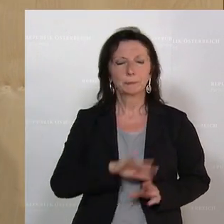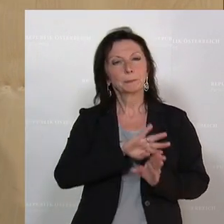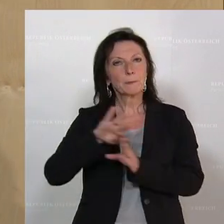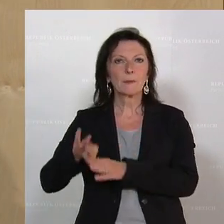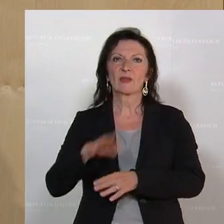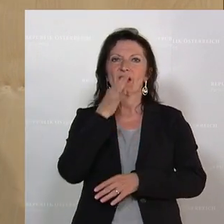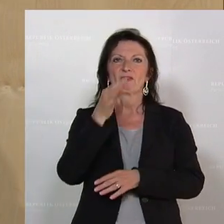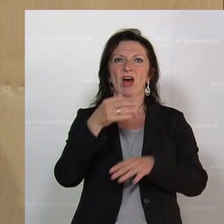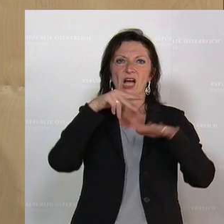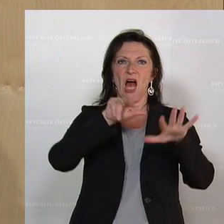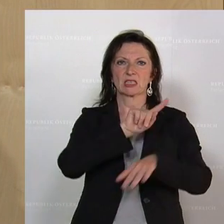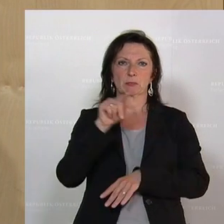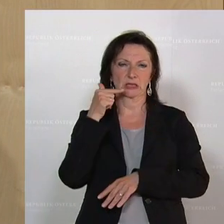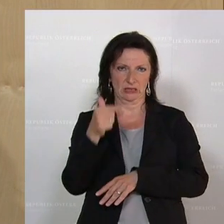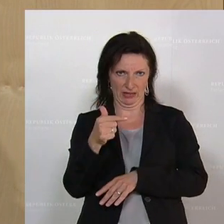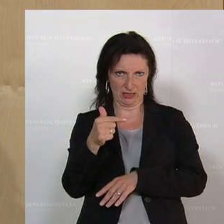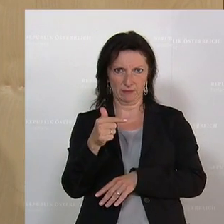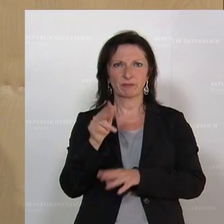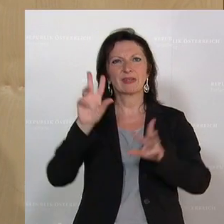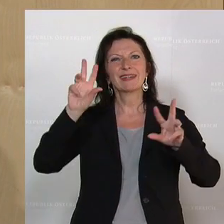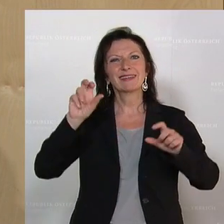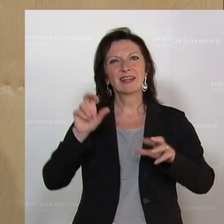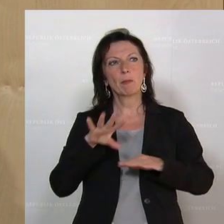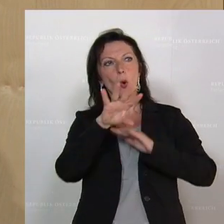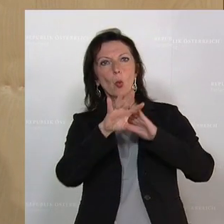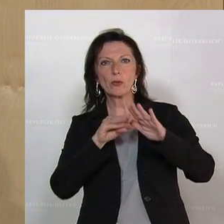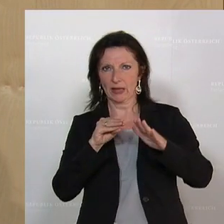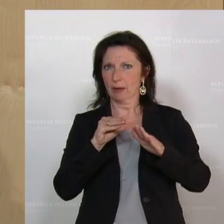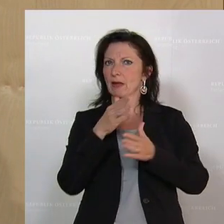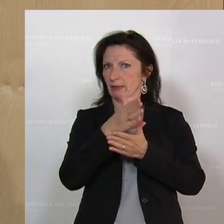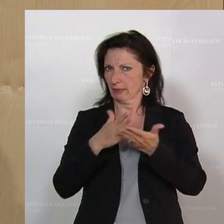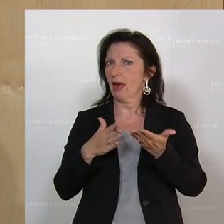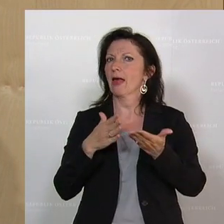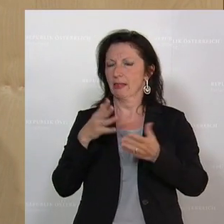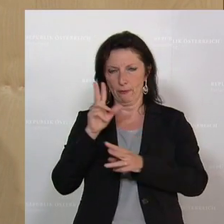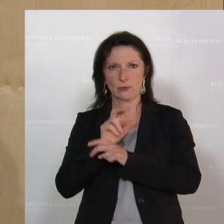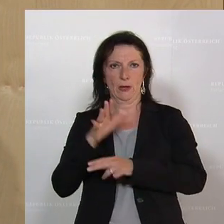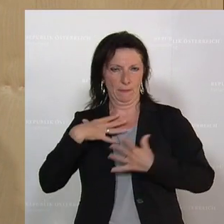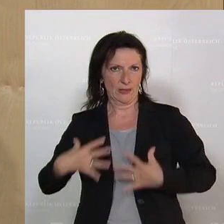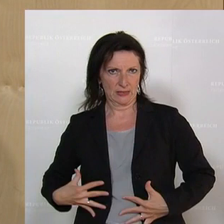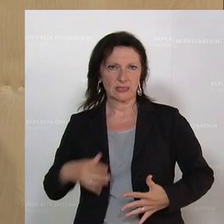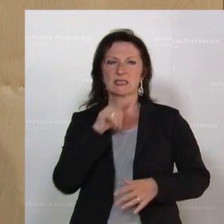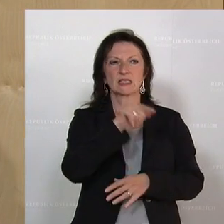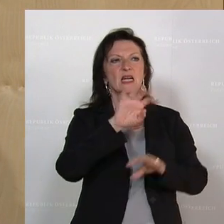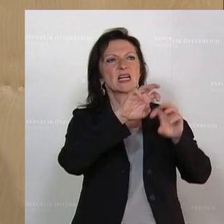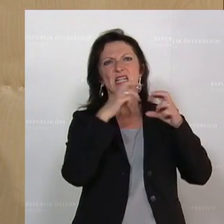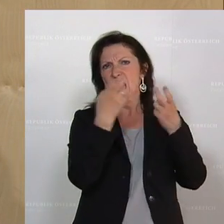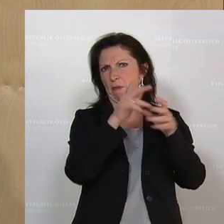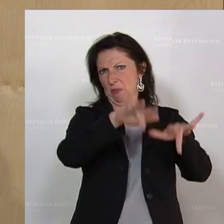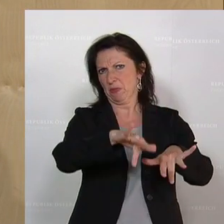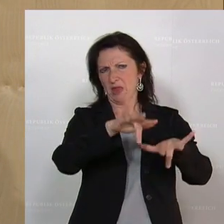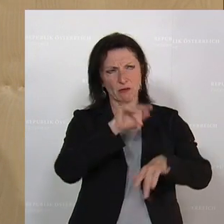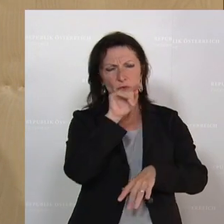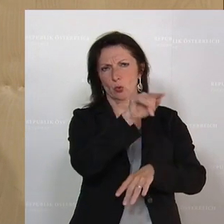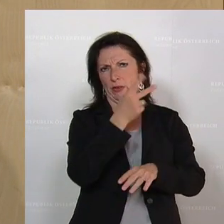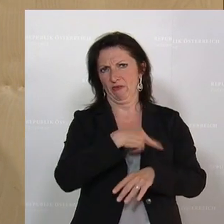Fragen 18 bis 20. Für die Bestellungen in Unternehmen mit Beteiligung der Republik sind die jeweils zuständigen Gremien verantwortlich.